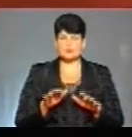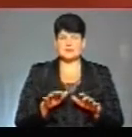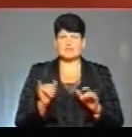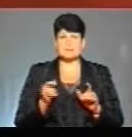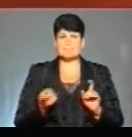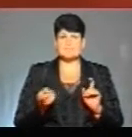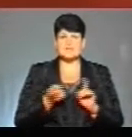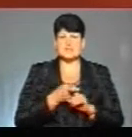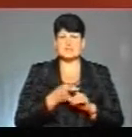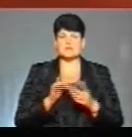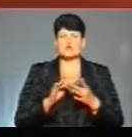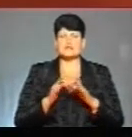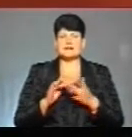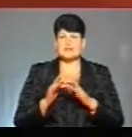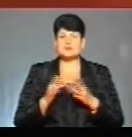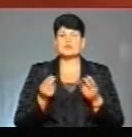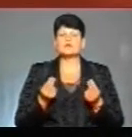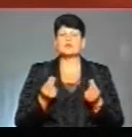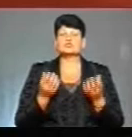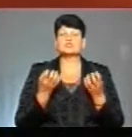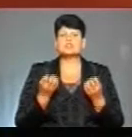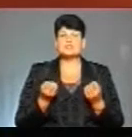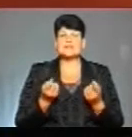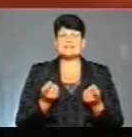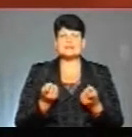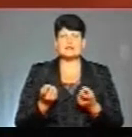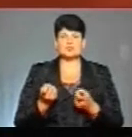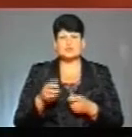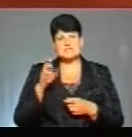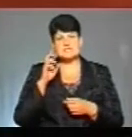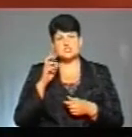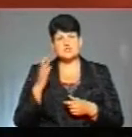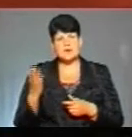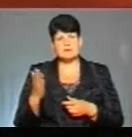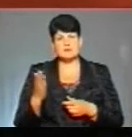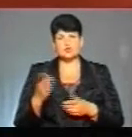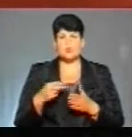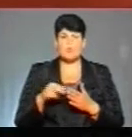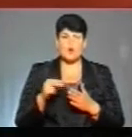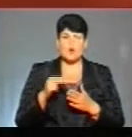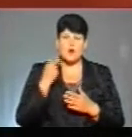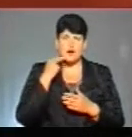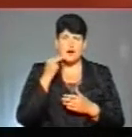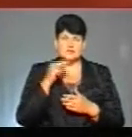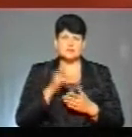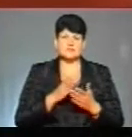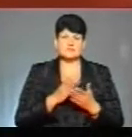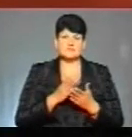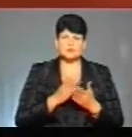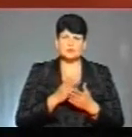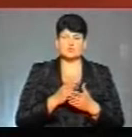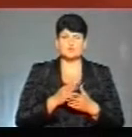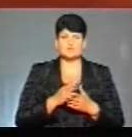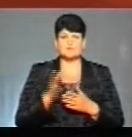та під'єднання до інтернету, які кошти ще залучені з держави до покращення інфраструктури освітньої